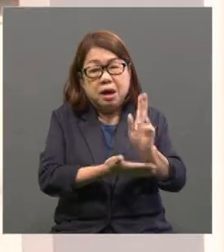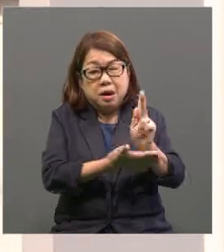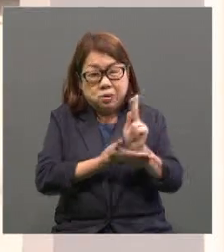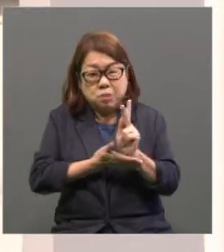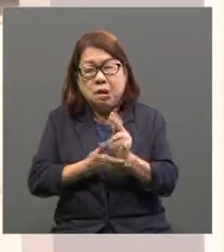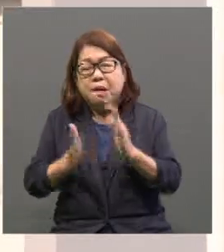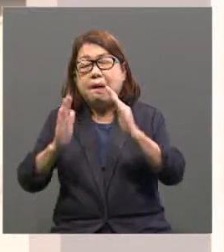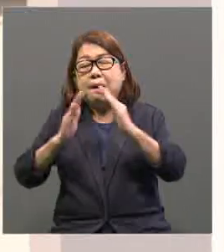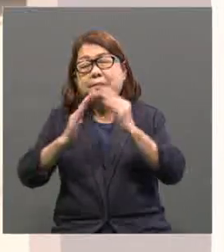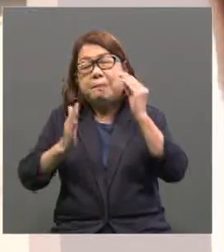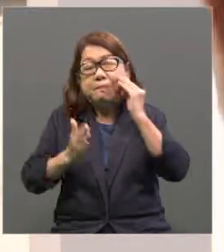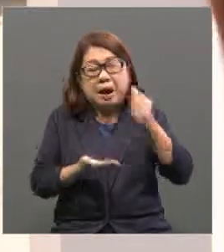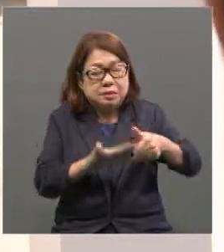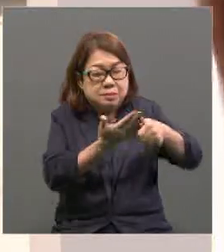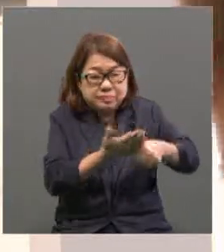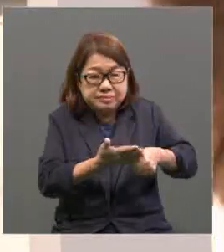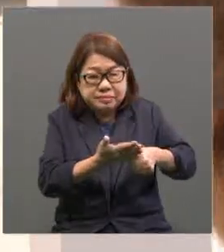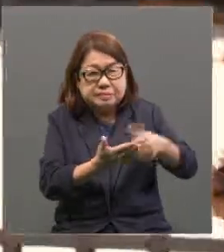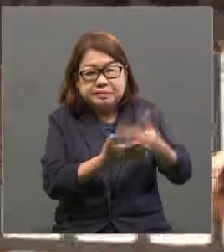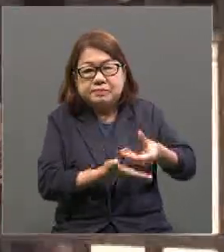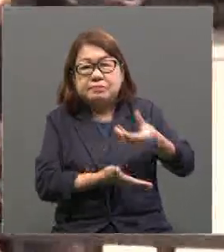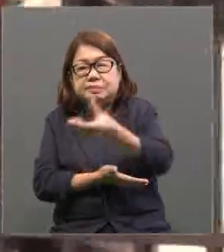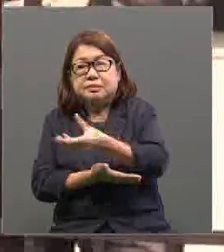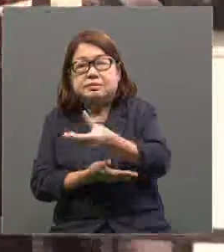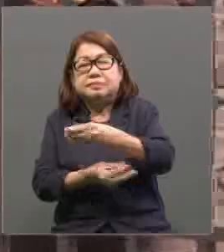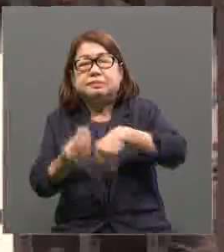านไปจำนองเพื่อเอาเงินมาให้แอมใช้อะ เ